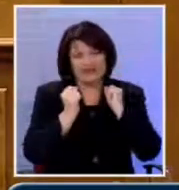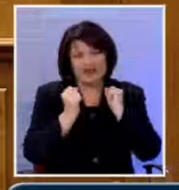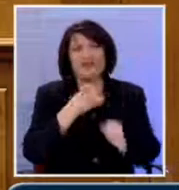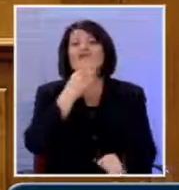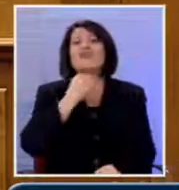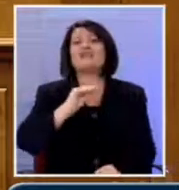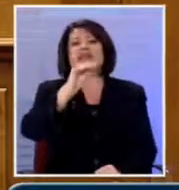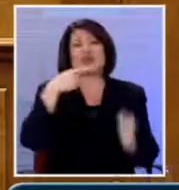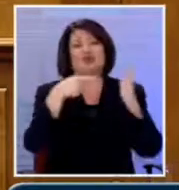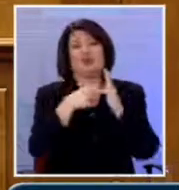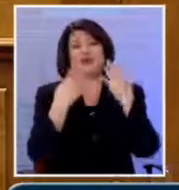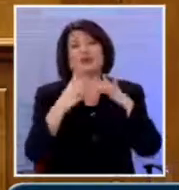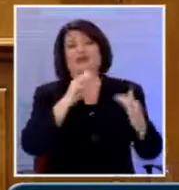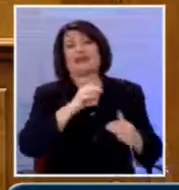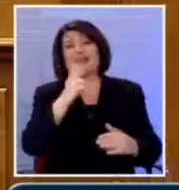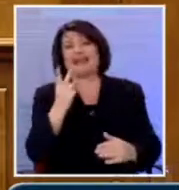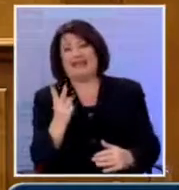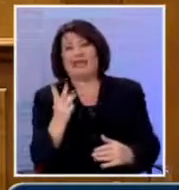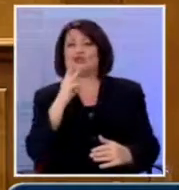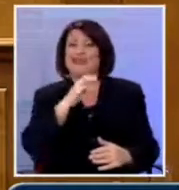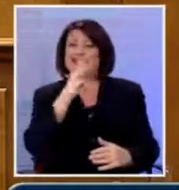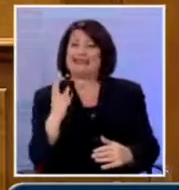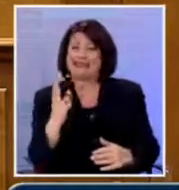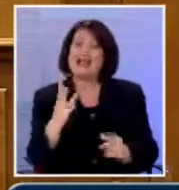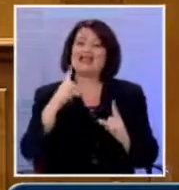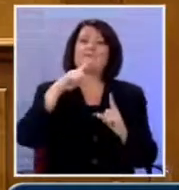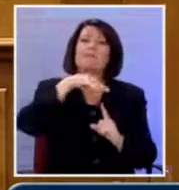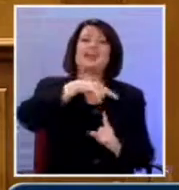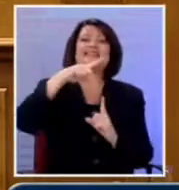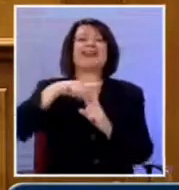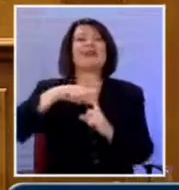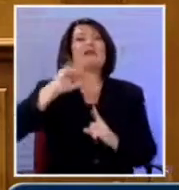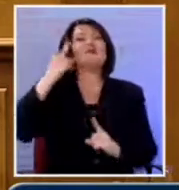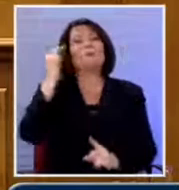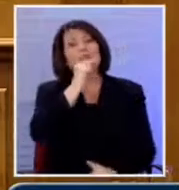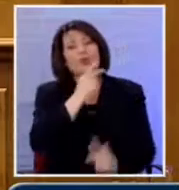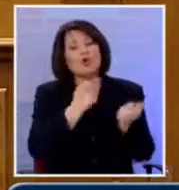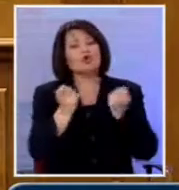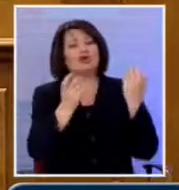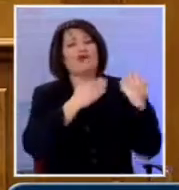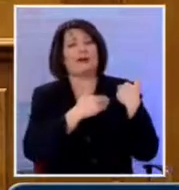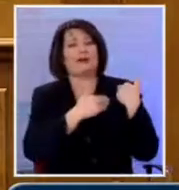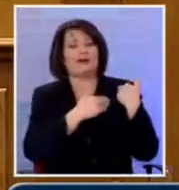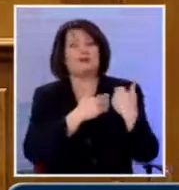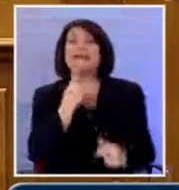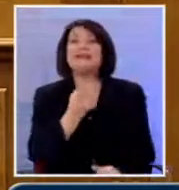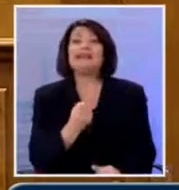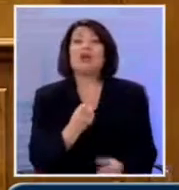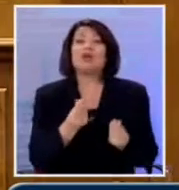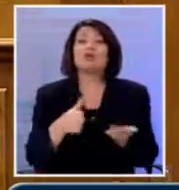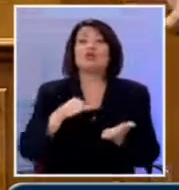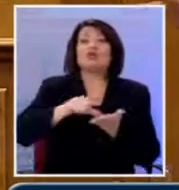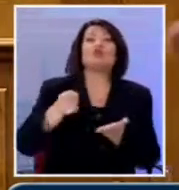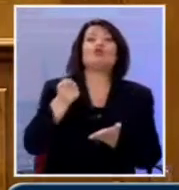Βενιζέλος του 32, το 33 Παναγής Σαλδάρης το διαχειρίζεται. Και βάζει τρόπο εξοφλήσεως